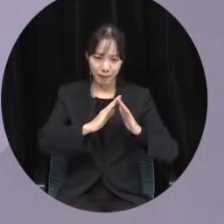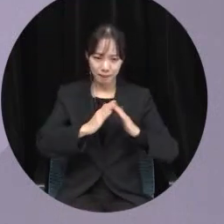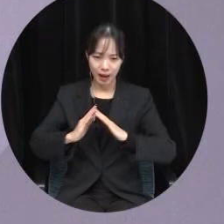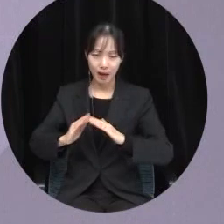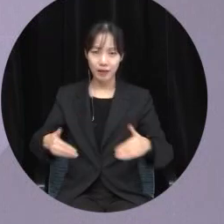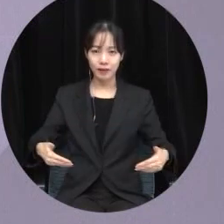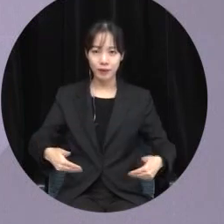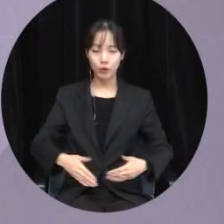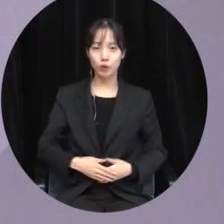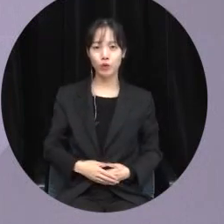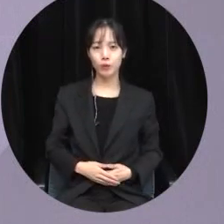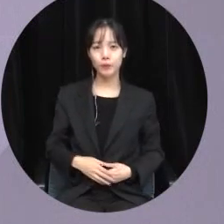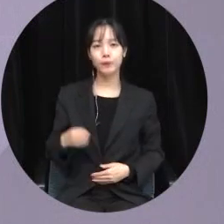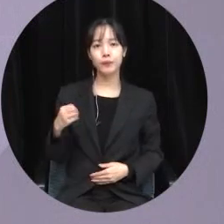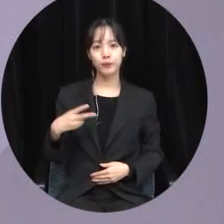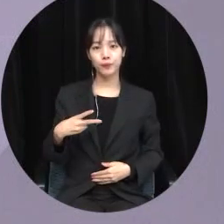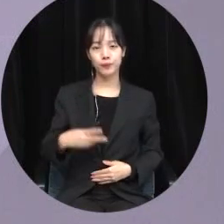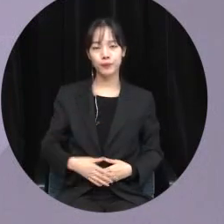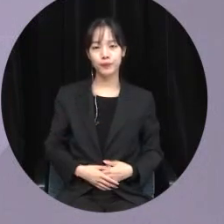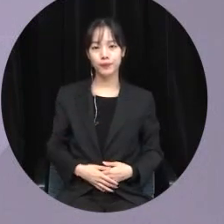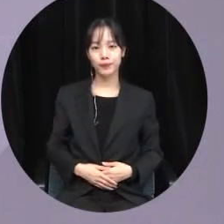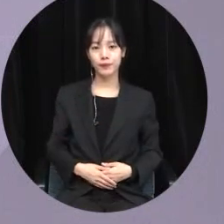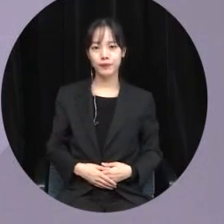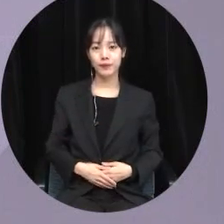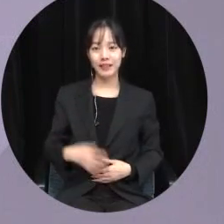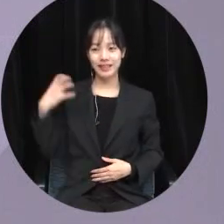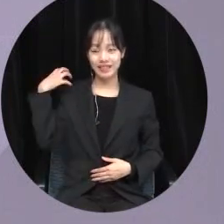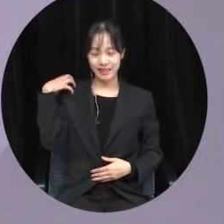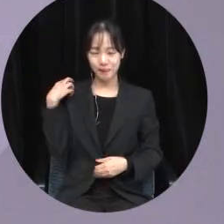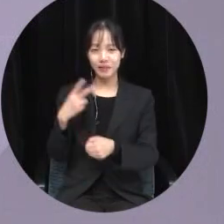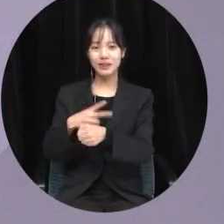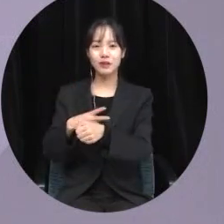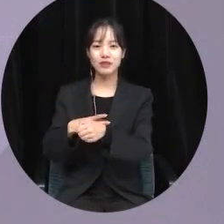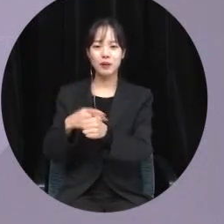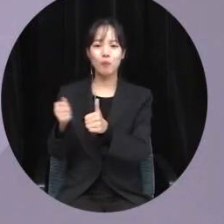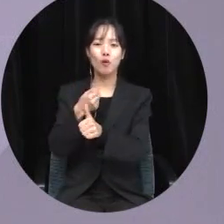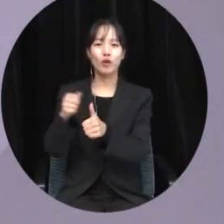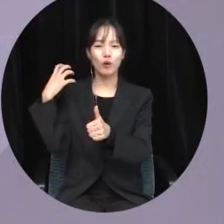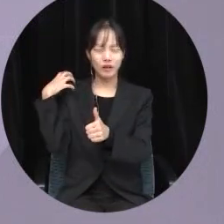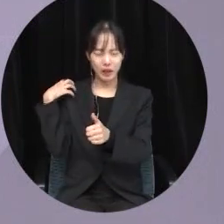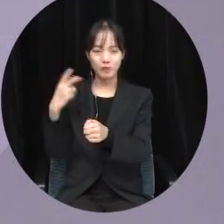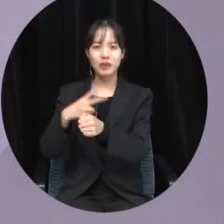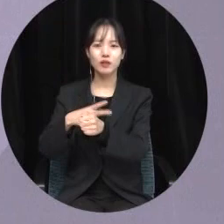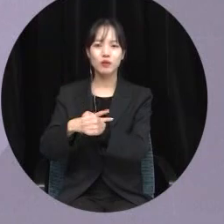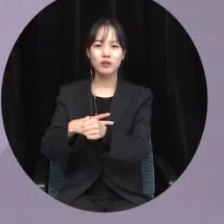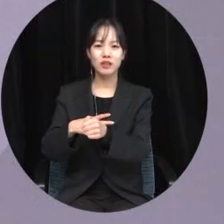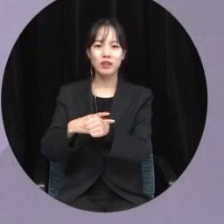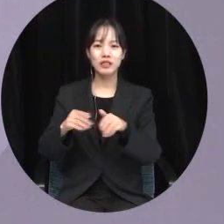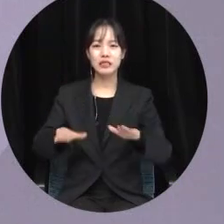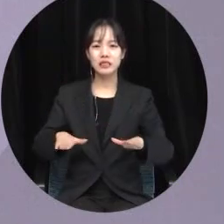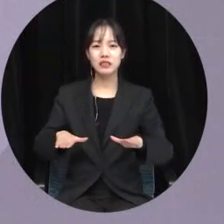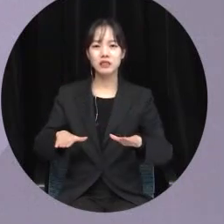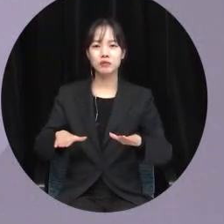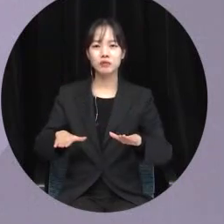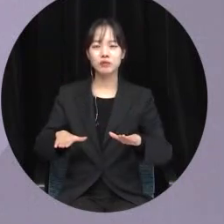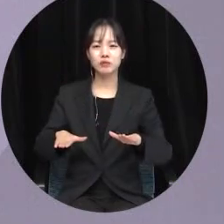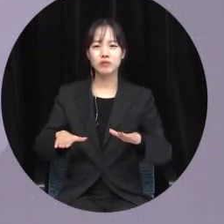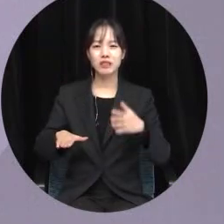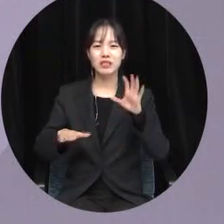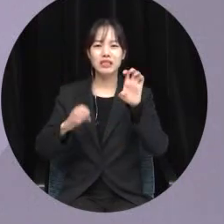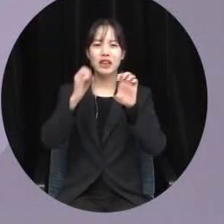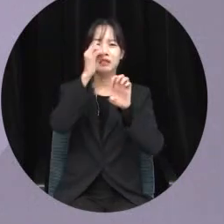그 다음에 이와 관련된 담당 교사가 전국적으로 학교에 40%밖에 배치되어 있지